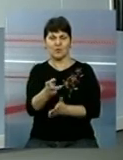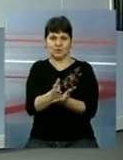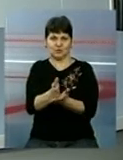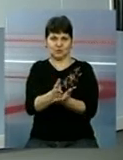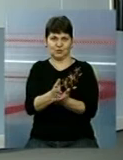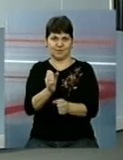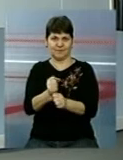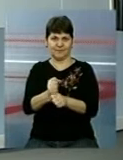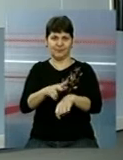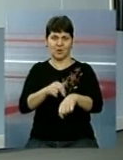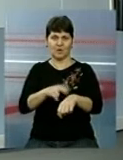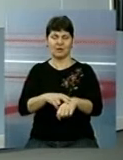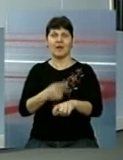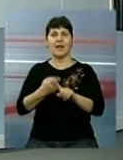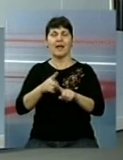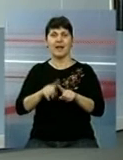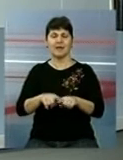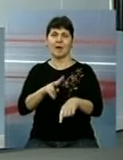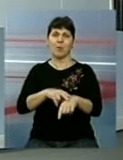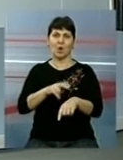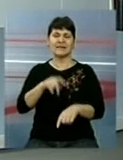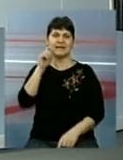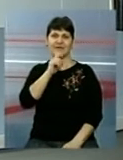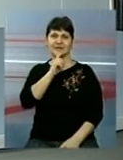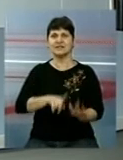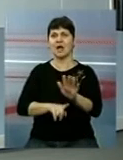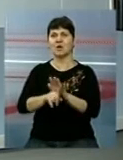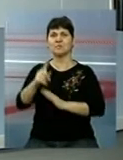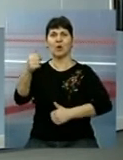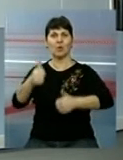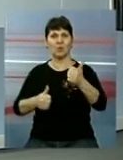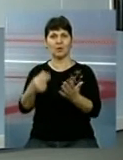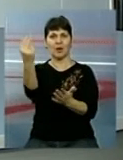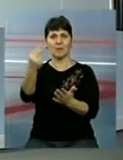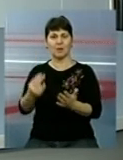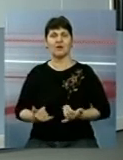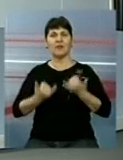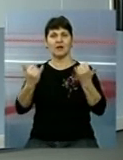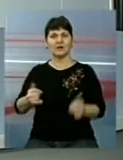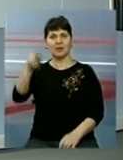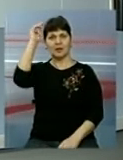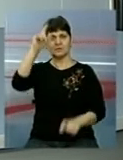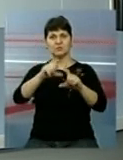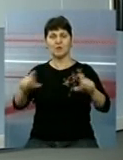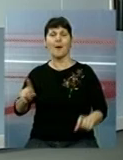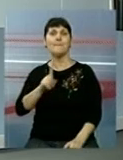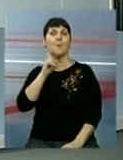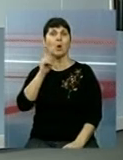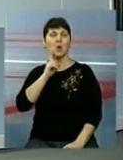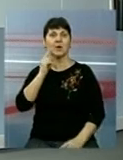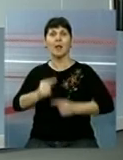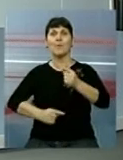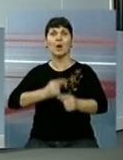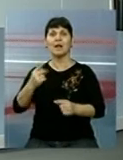поліції. Також ювенальною превенцією поліції Вінниччини розпочато конкурс малюнку для школярів «Молоде покоління за безпеку